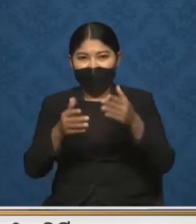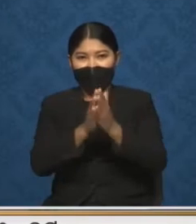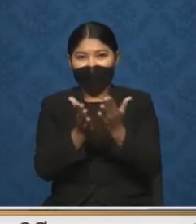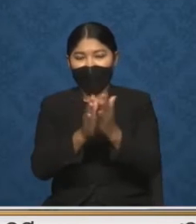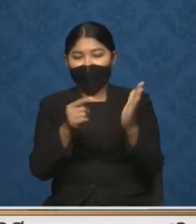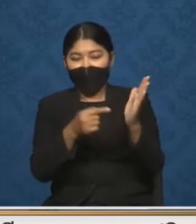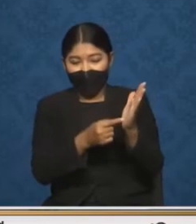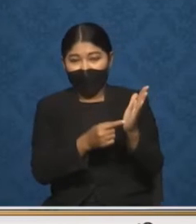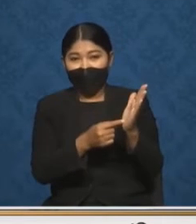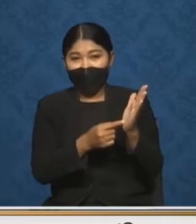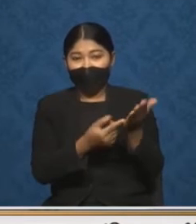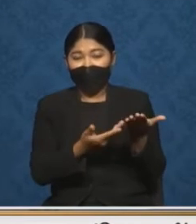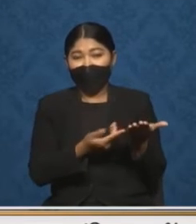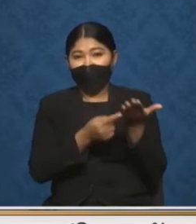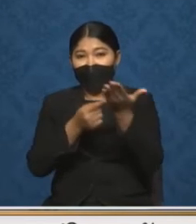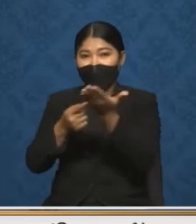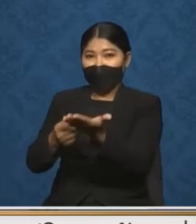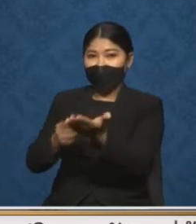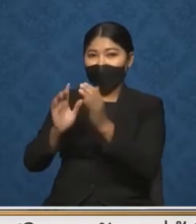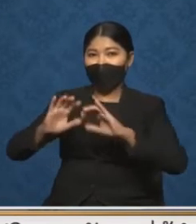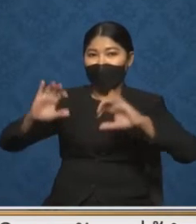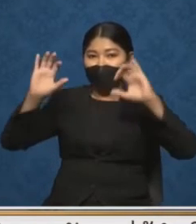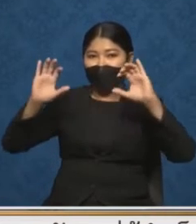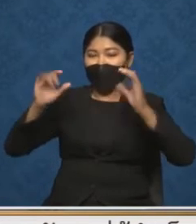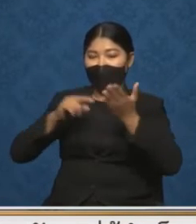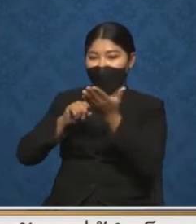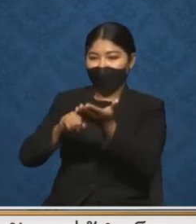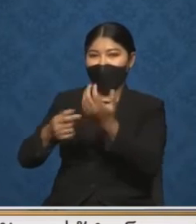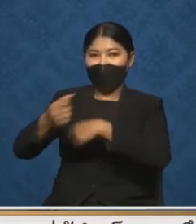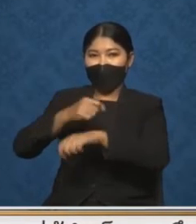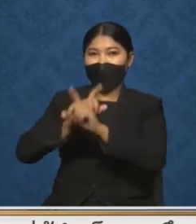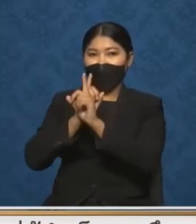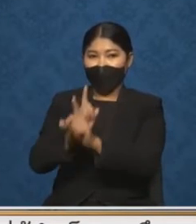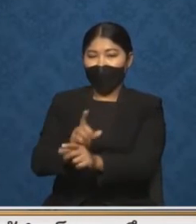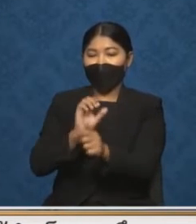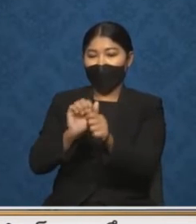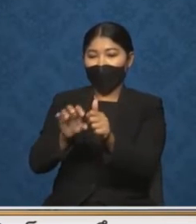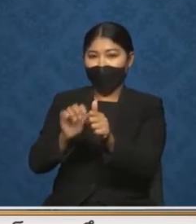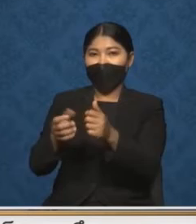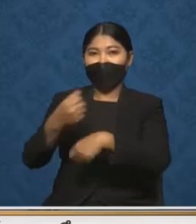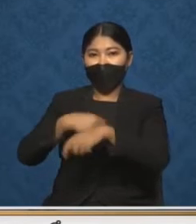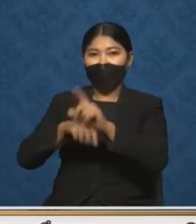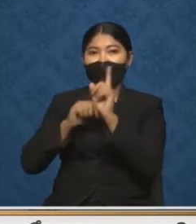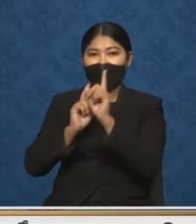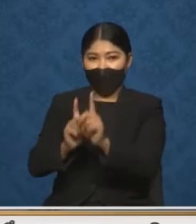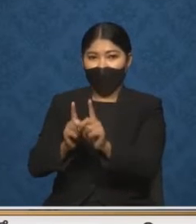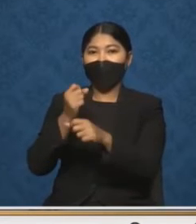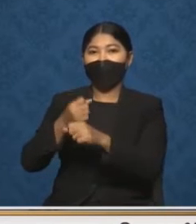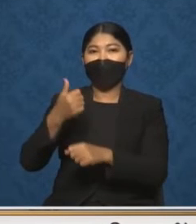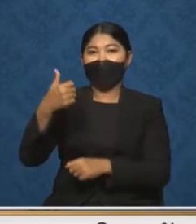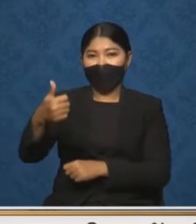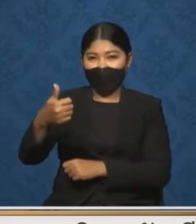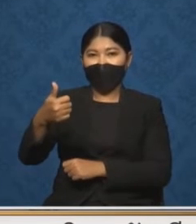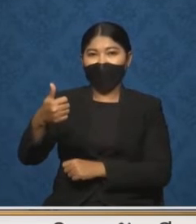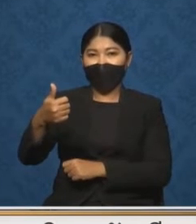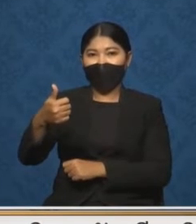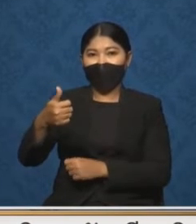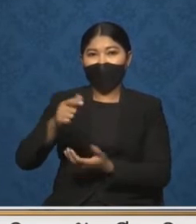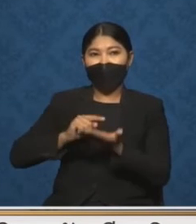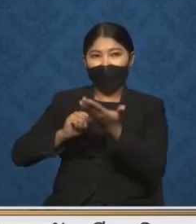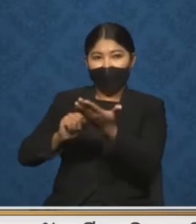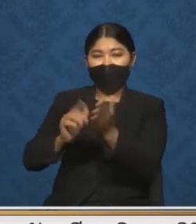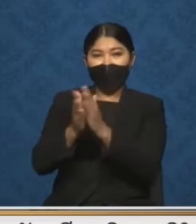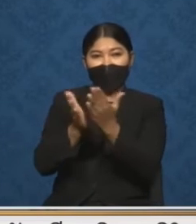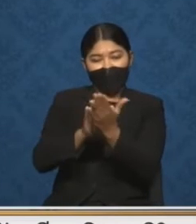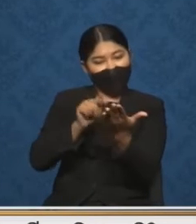มารถนำไปให้รฐบาลเป็ขอเสนอ และปิบัติตาม ข้อแนะนำของ ภาางคณะอนุกัมธิการซึนำเสนอด